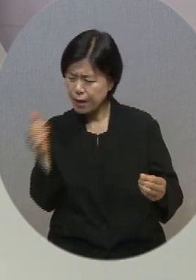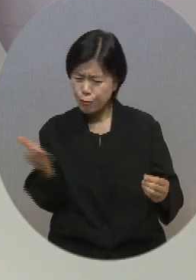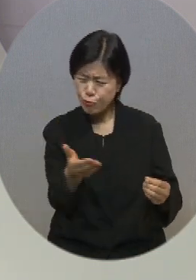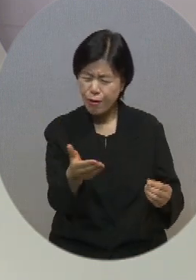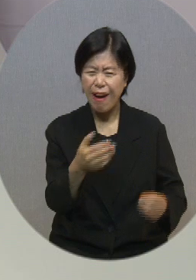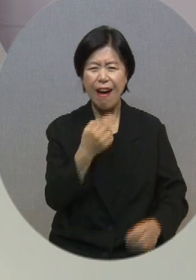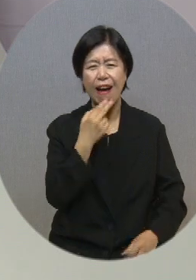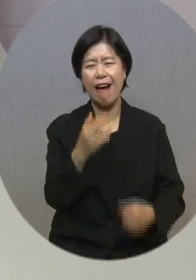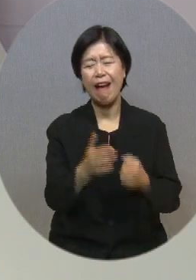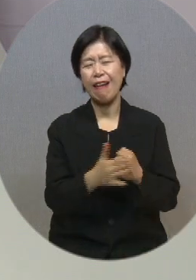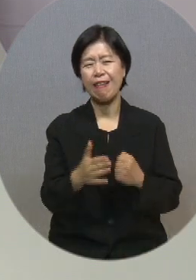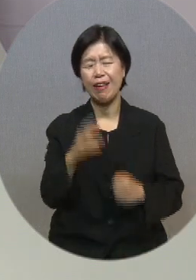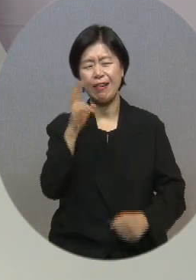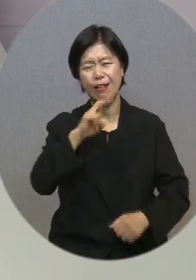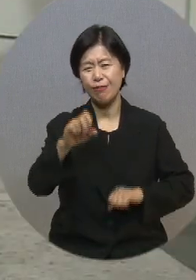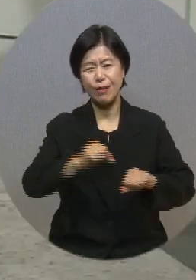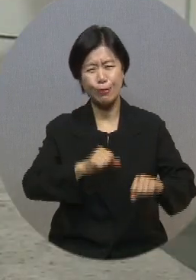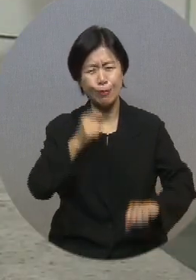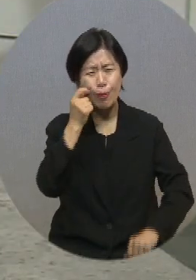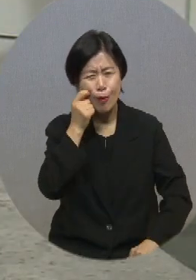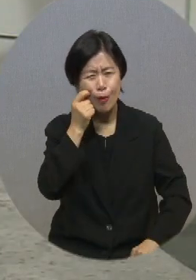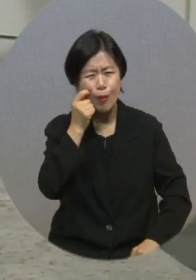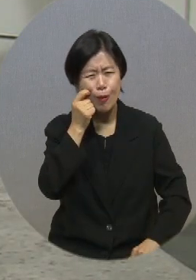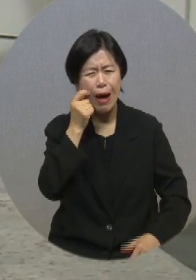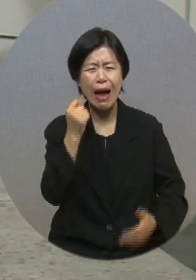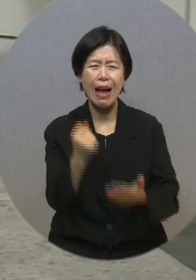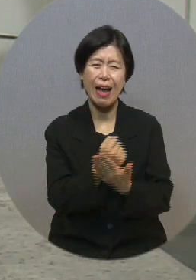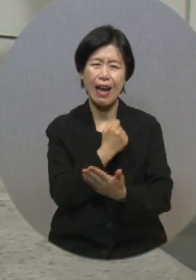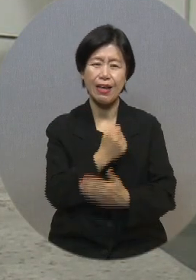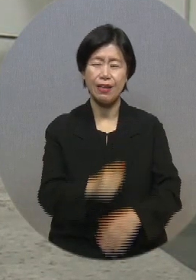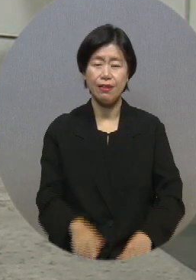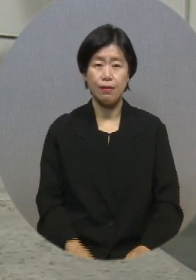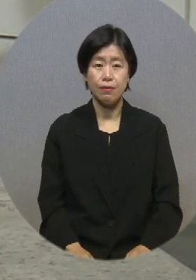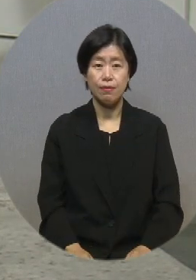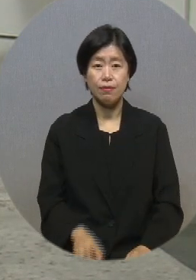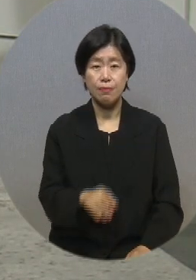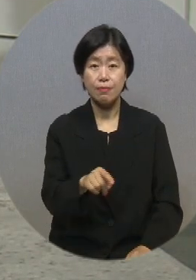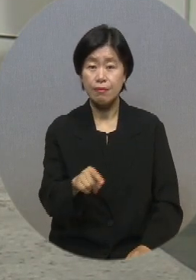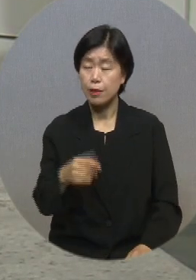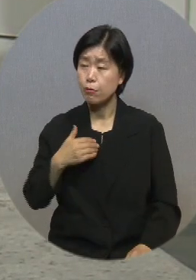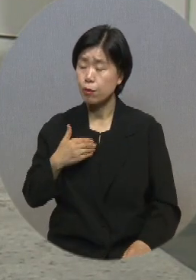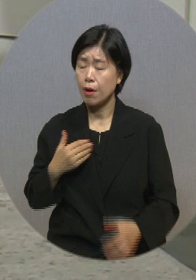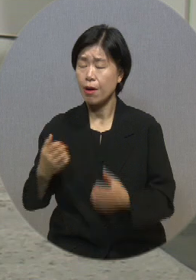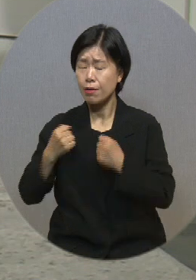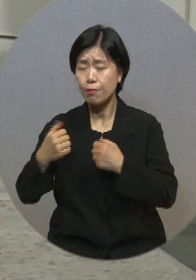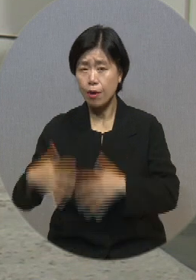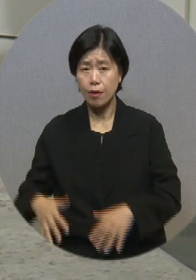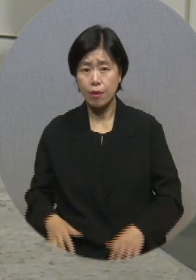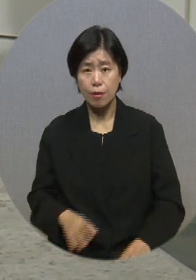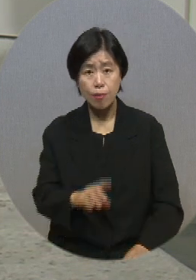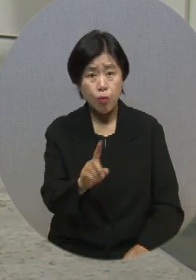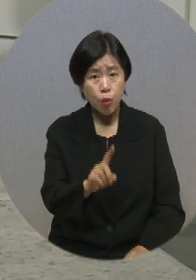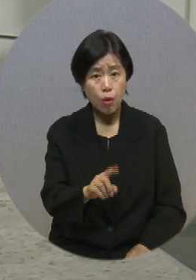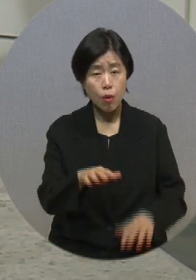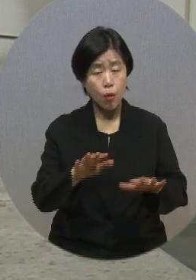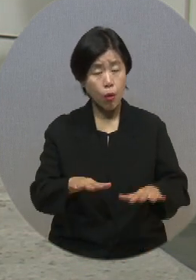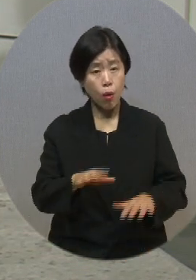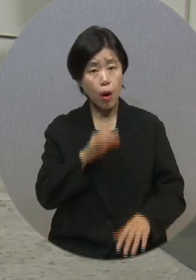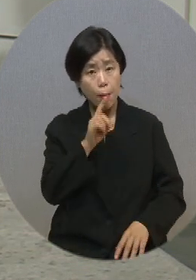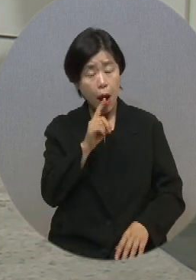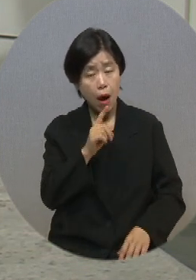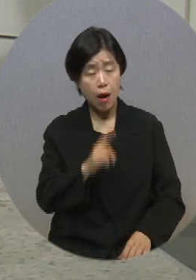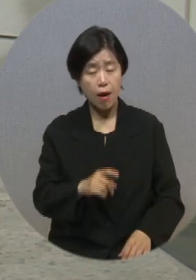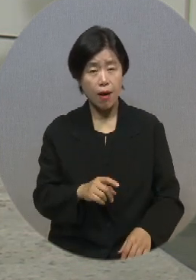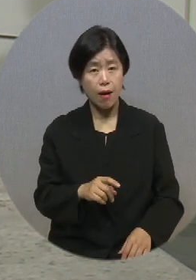약하다. 그 어떤 게 좀 약하신 것 같아? 제가 힘이 약하죠. 힘이? 네. 어, 이 형 말씀하실 때 보면 안녕하세요. 네, 뭐